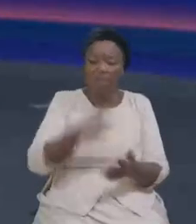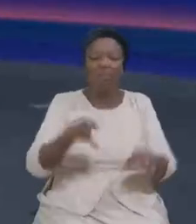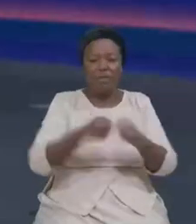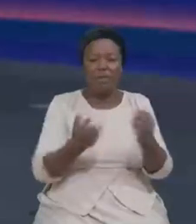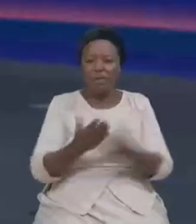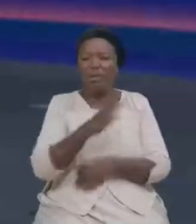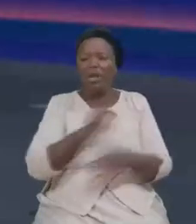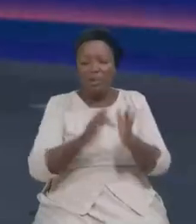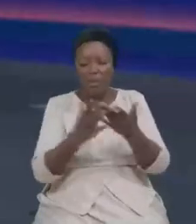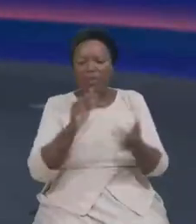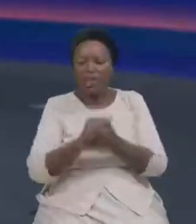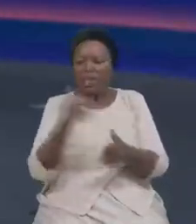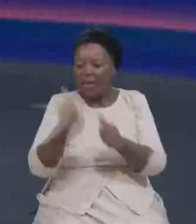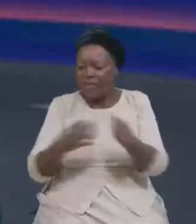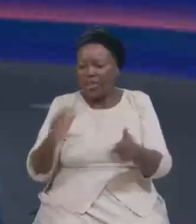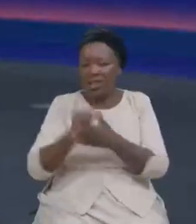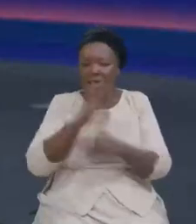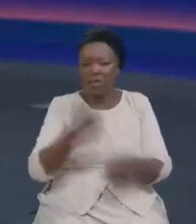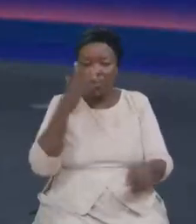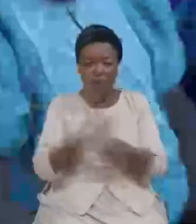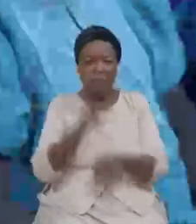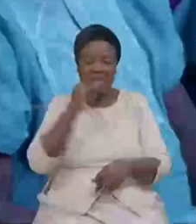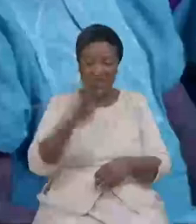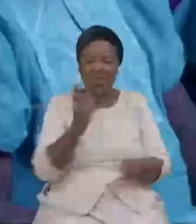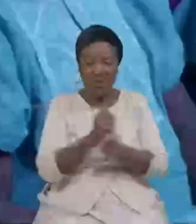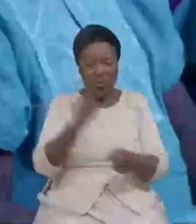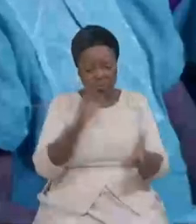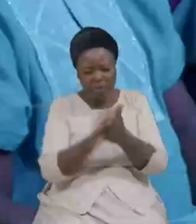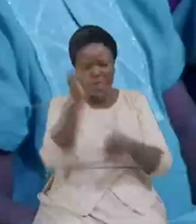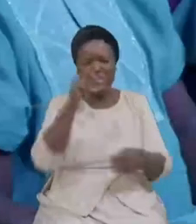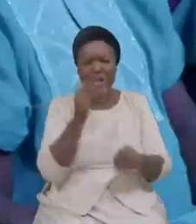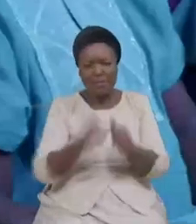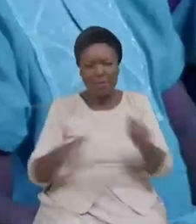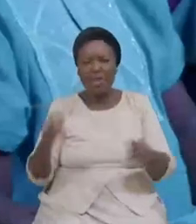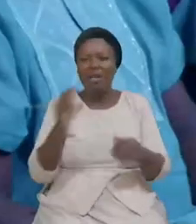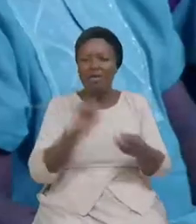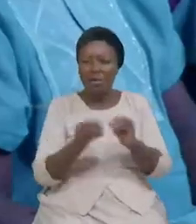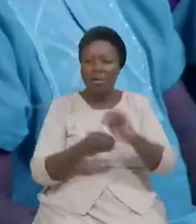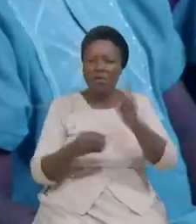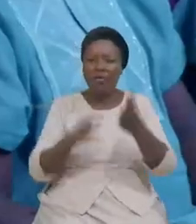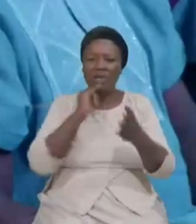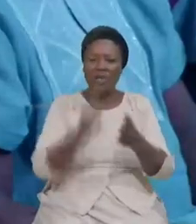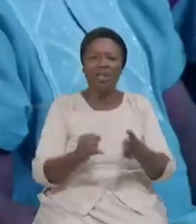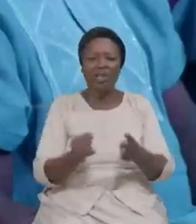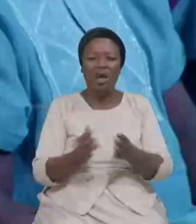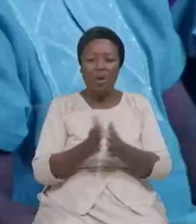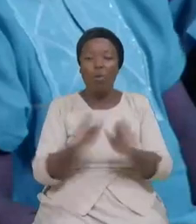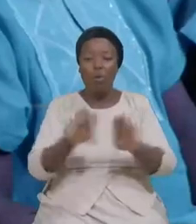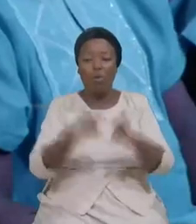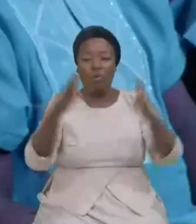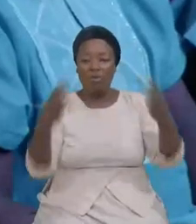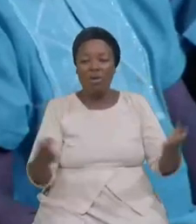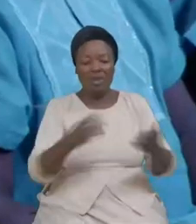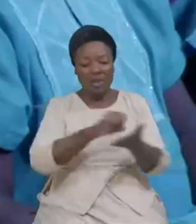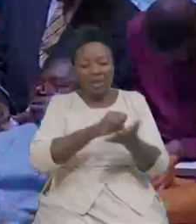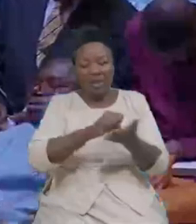qu'il a promis est digne de confiance. Quatrièmement, c'est la sanctification transparente. La sanctification